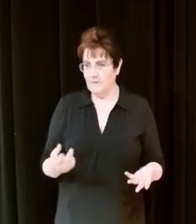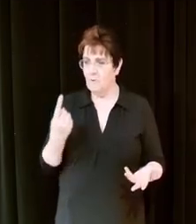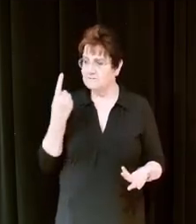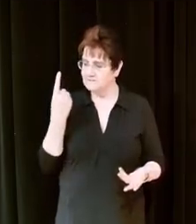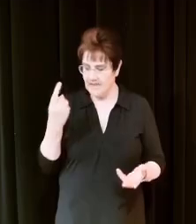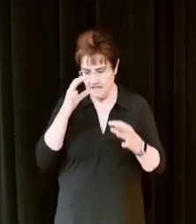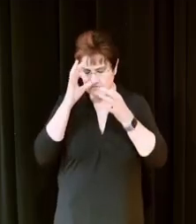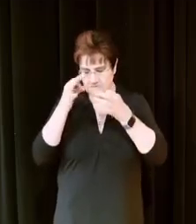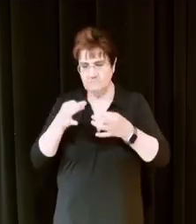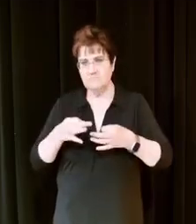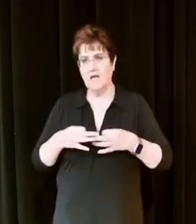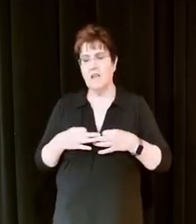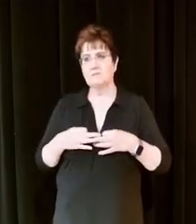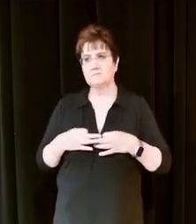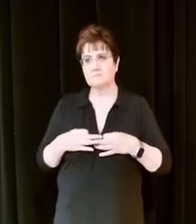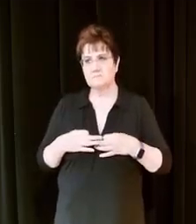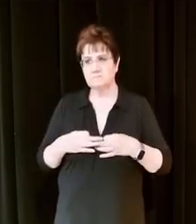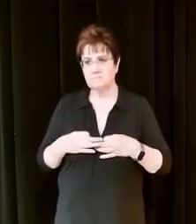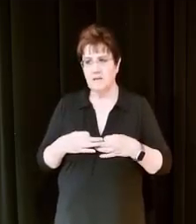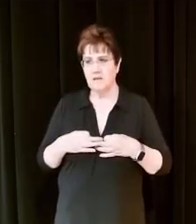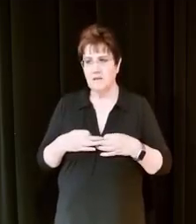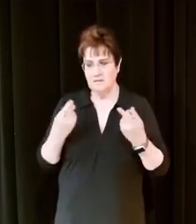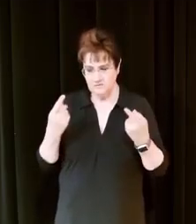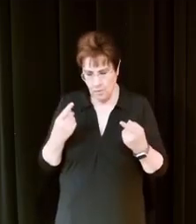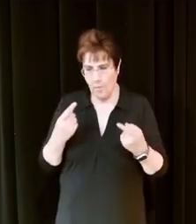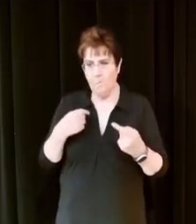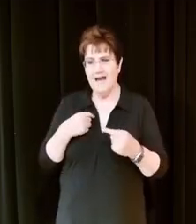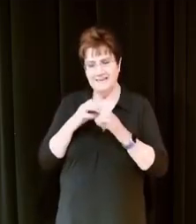zu konfrontieren oder das zuzulassen, so konfrontiert zu sein.